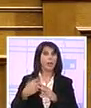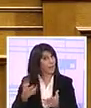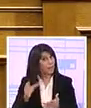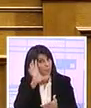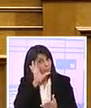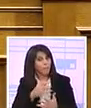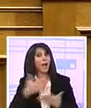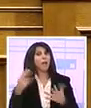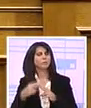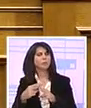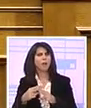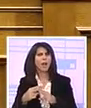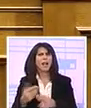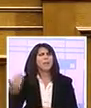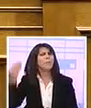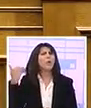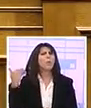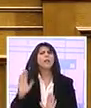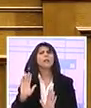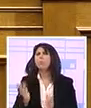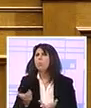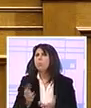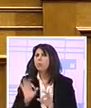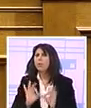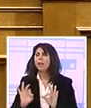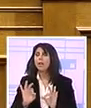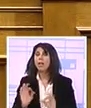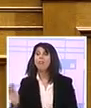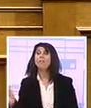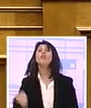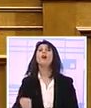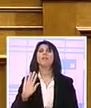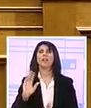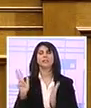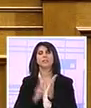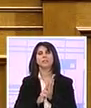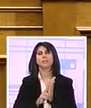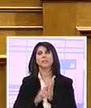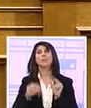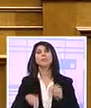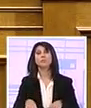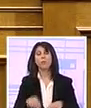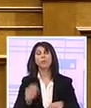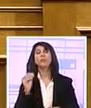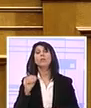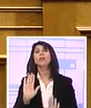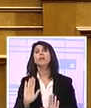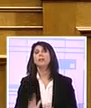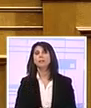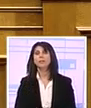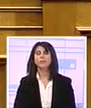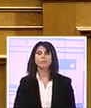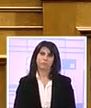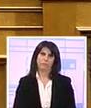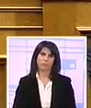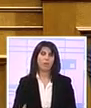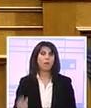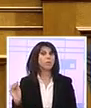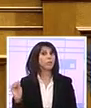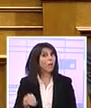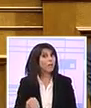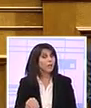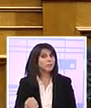Η προηγούμενη πού είναι όμως? Δεν τη φέρατε για κύρωση στη Βουλή, παρά το γεγονός που